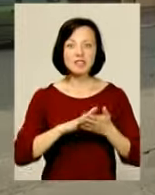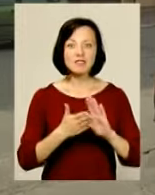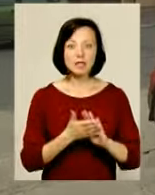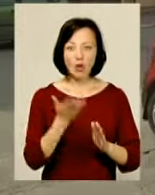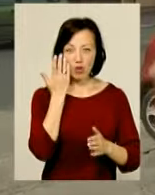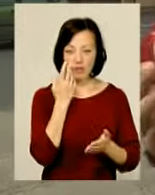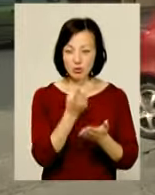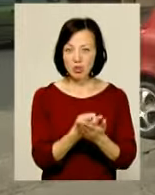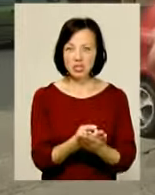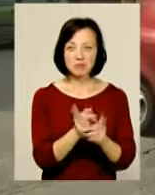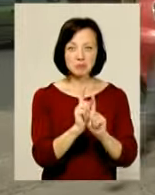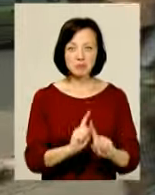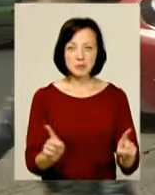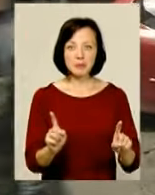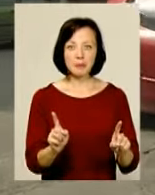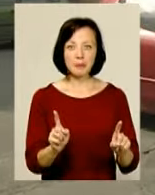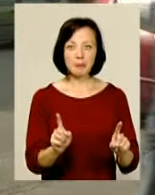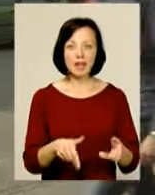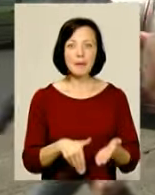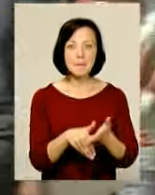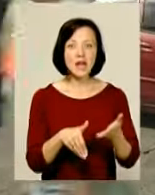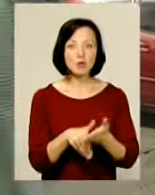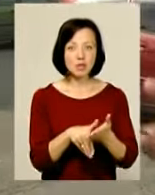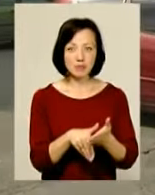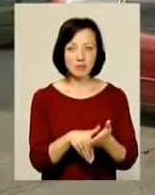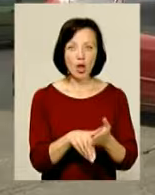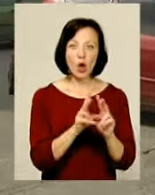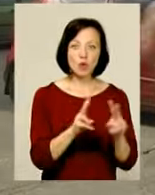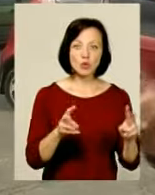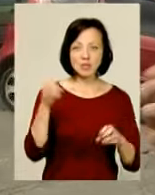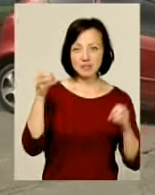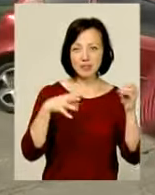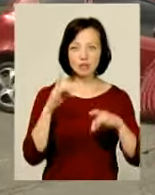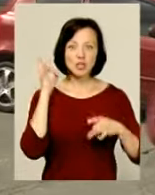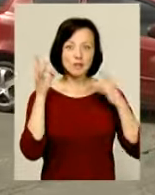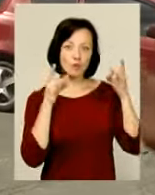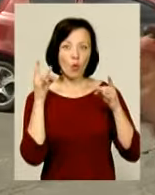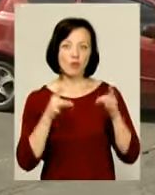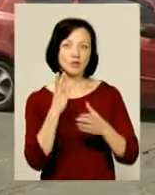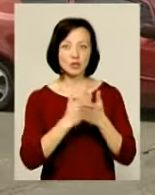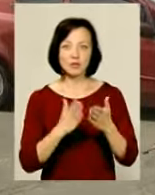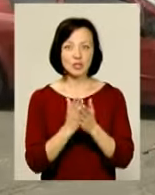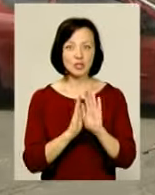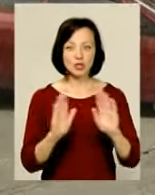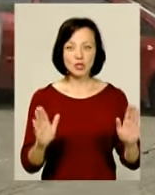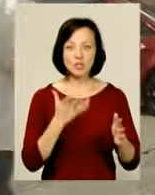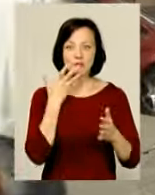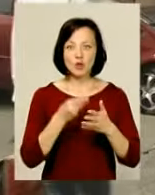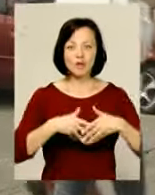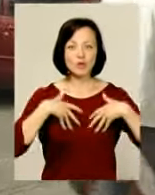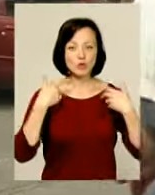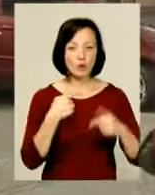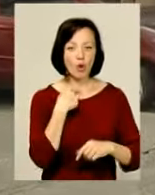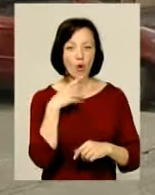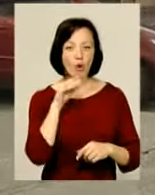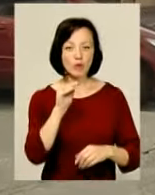відображається досить незвичними інструментаріями своїми, хто світлом, хто звуком, хто взагалі без нічого, тільки своїм нутром і